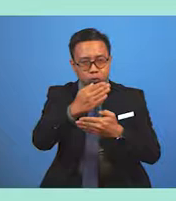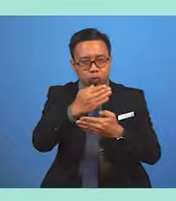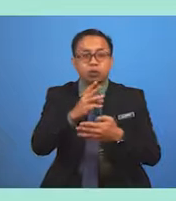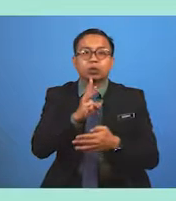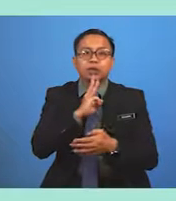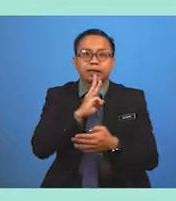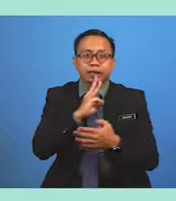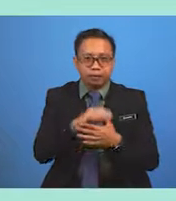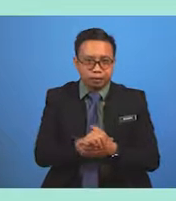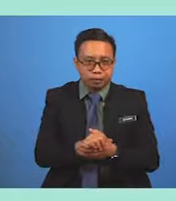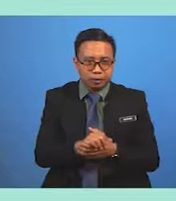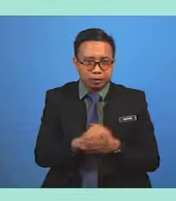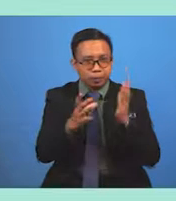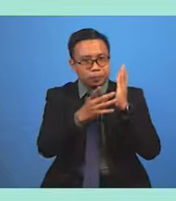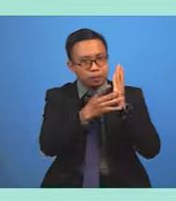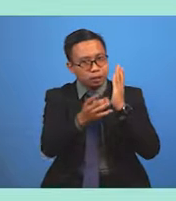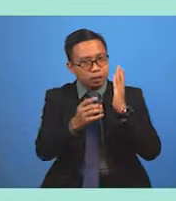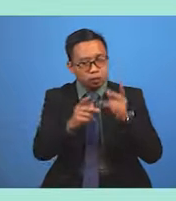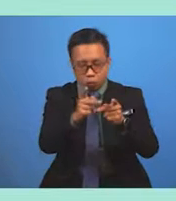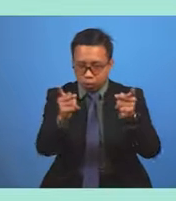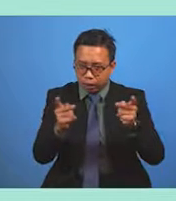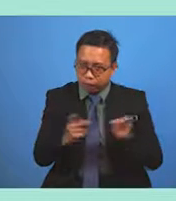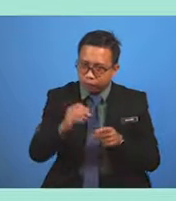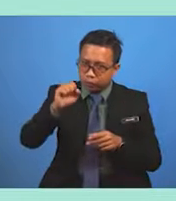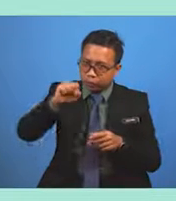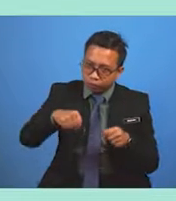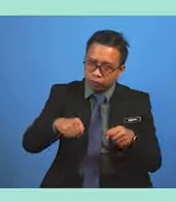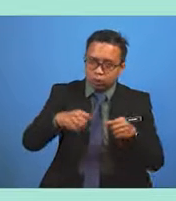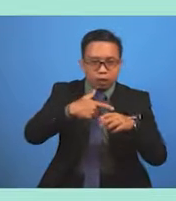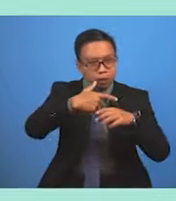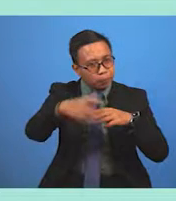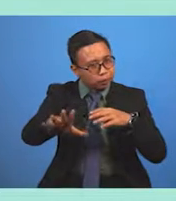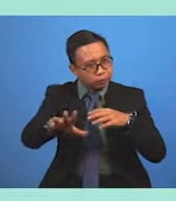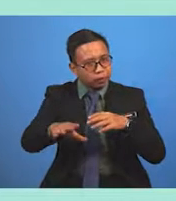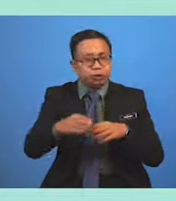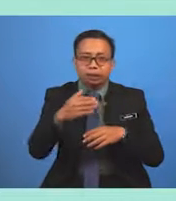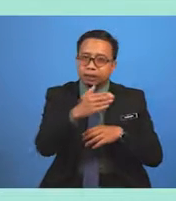ketiga, meminyak kolam sebelum melepaskan benih ikan.